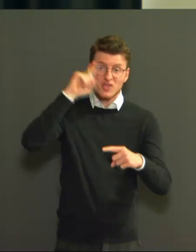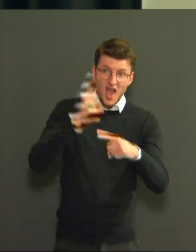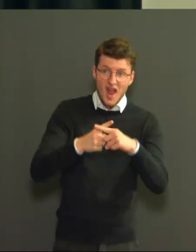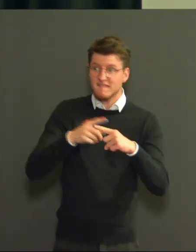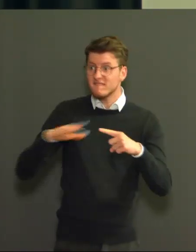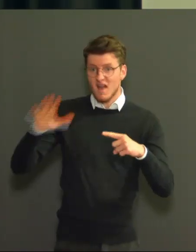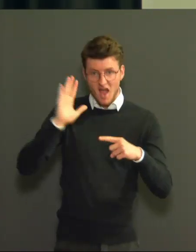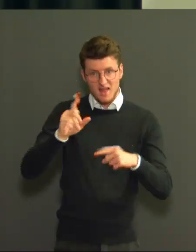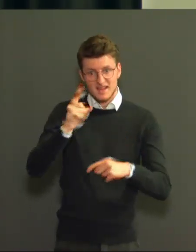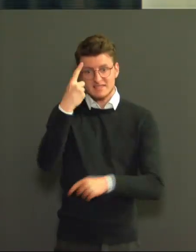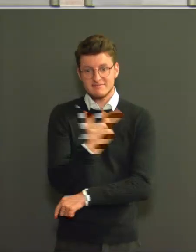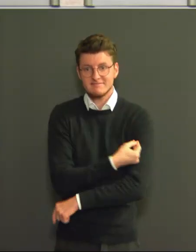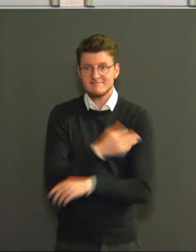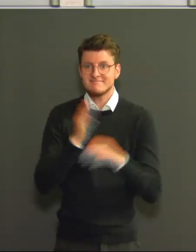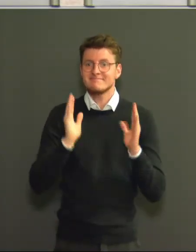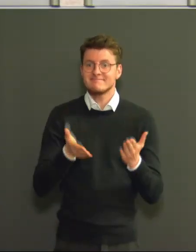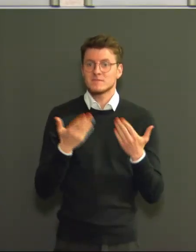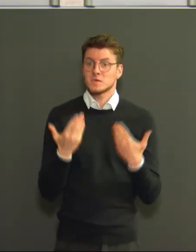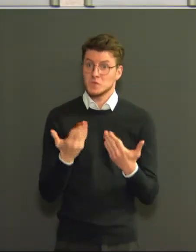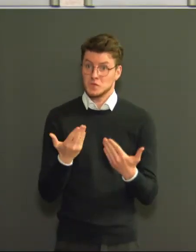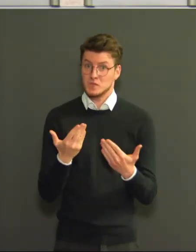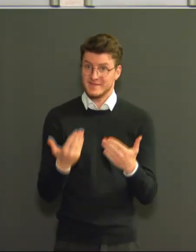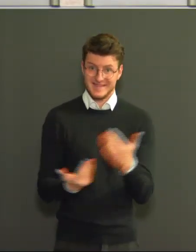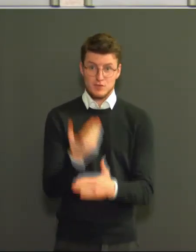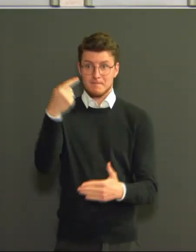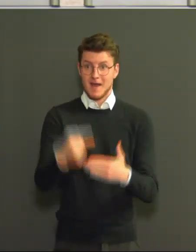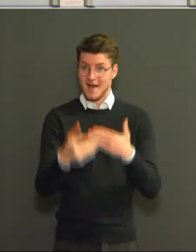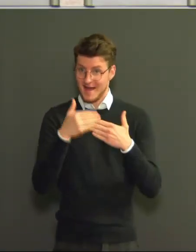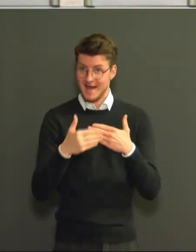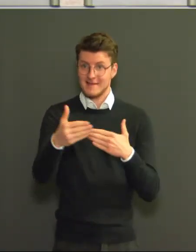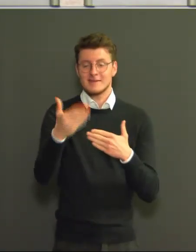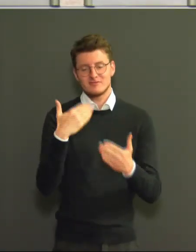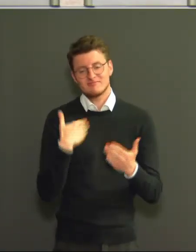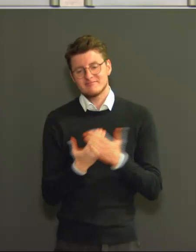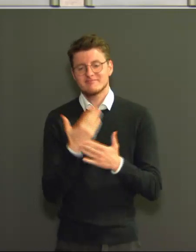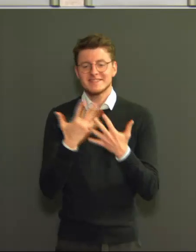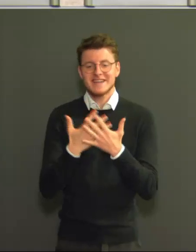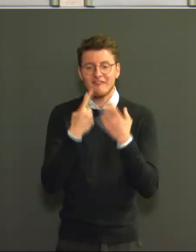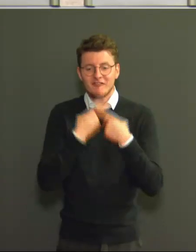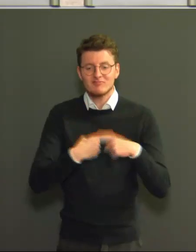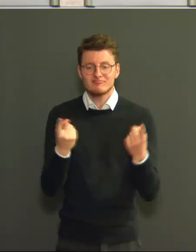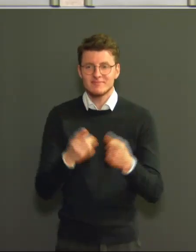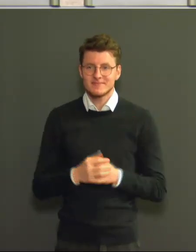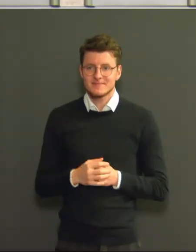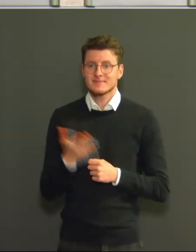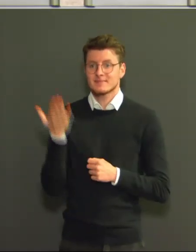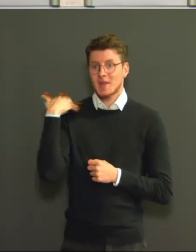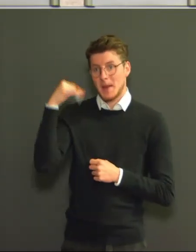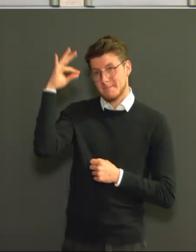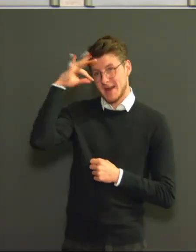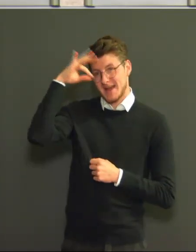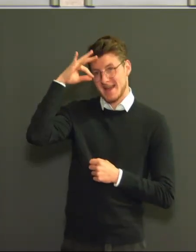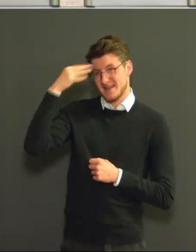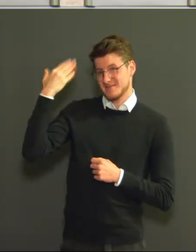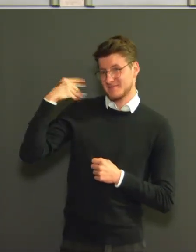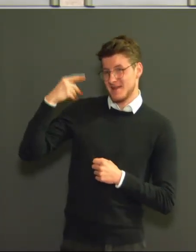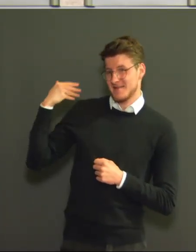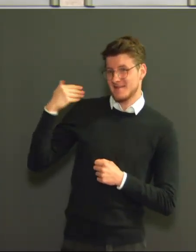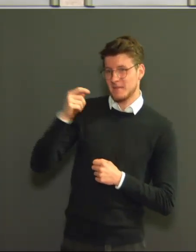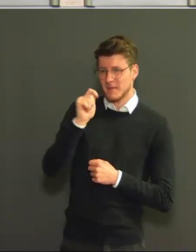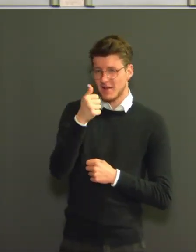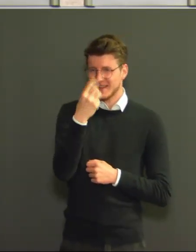In deze nieuwe maand even een stand van zaken. In de vorige maand, dus de maand mei, werden er bijna 3 miljoen